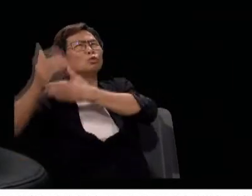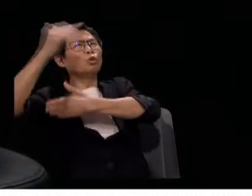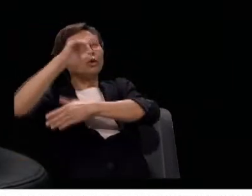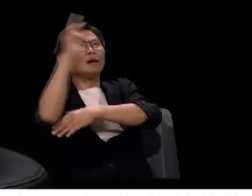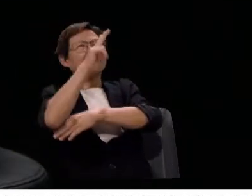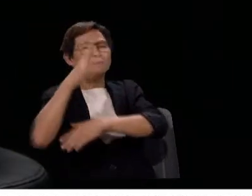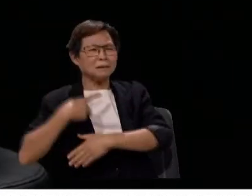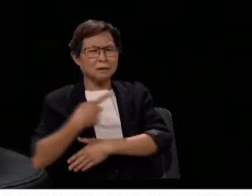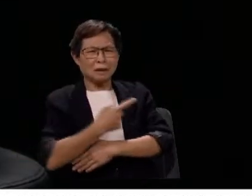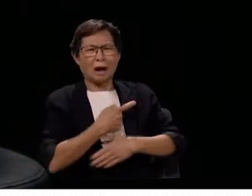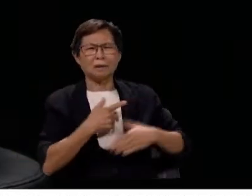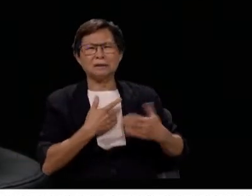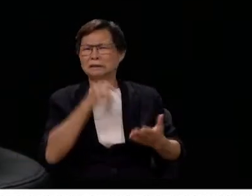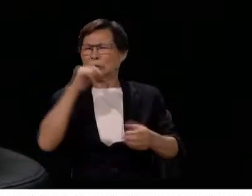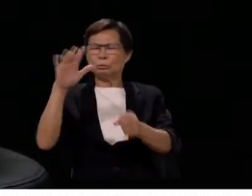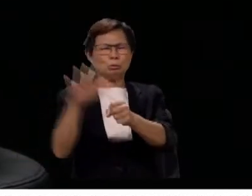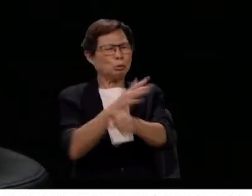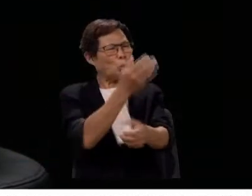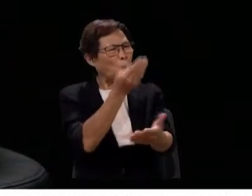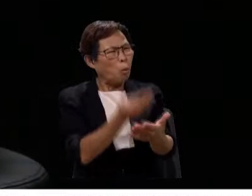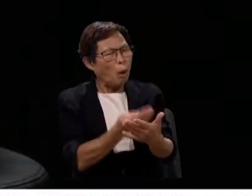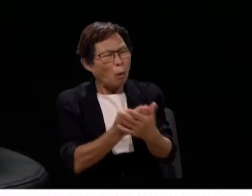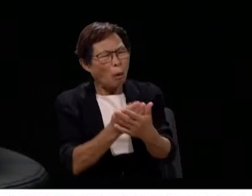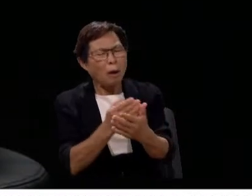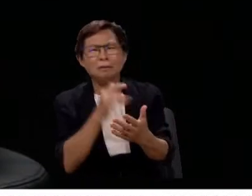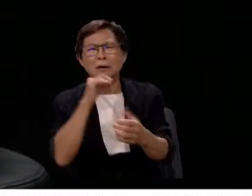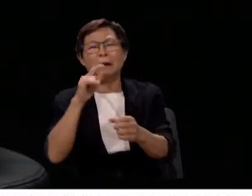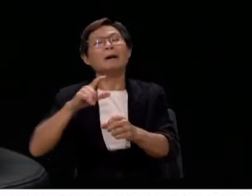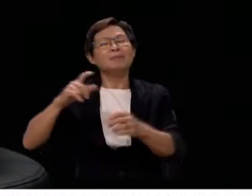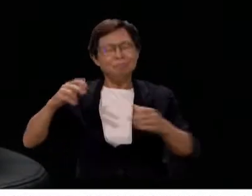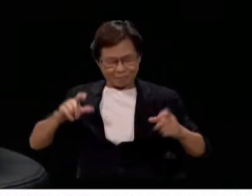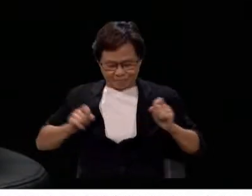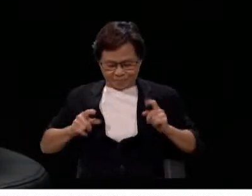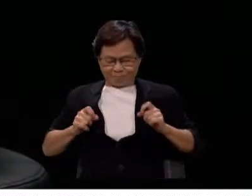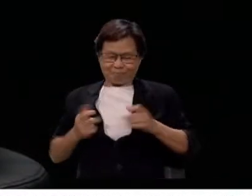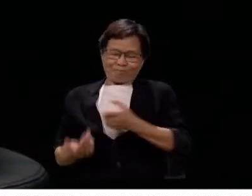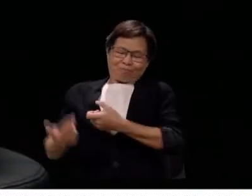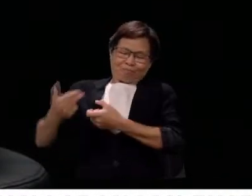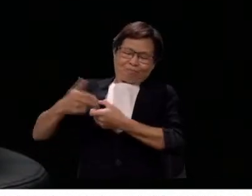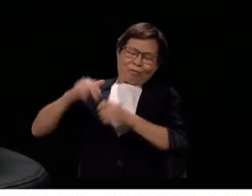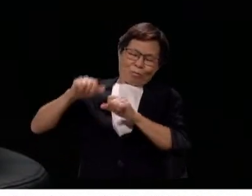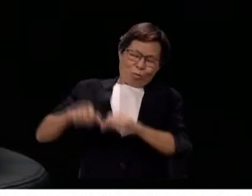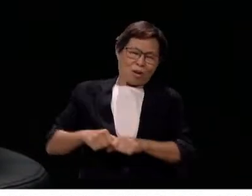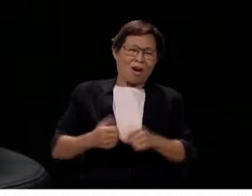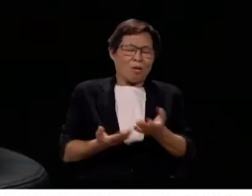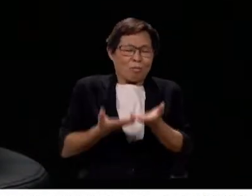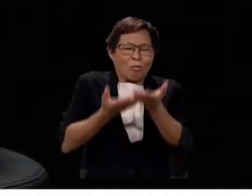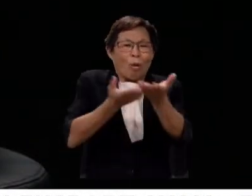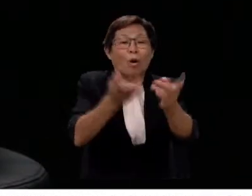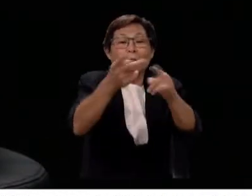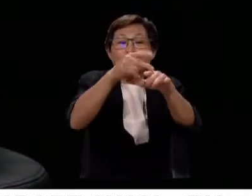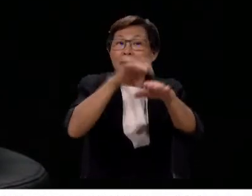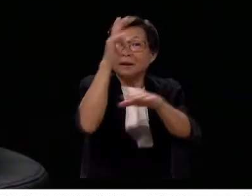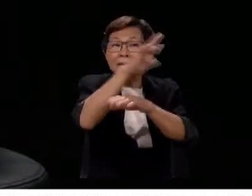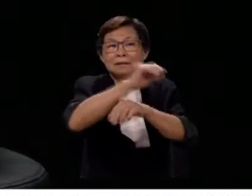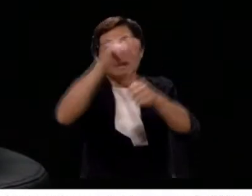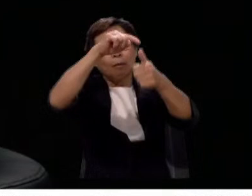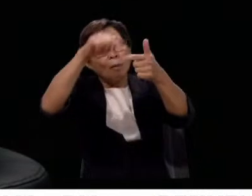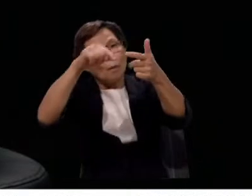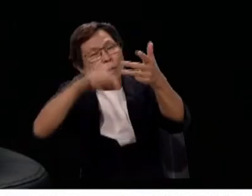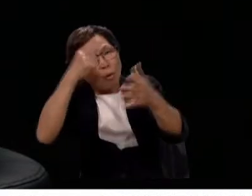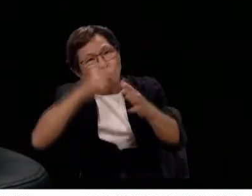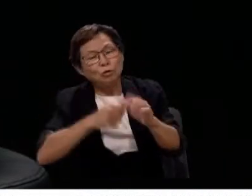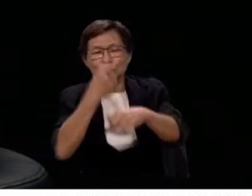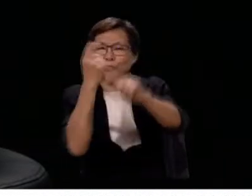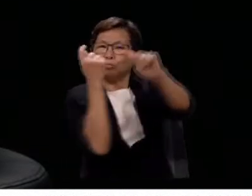kerajaan kita punya kekangan keuangan jadi penglibatan pihak swasta yang boleh memberi brand pada kerajaannya sebagainya untuk